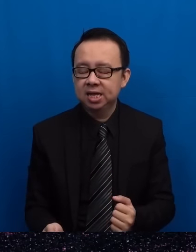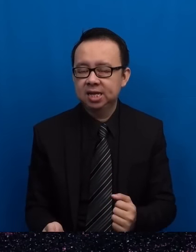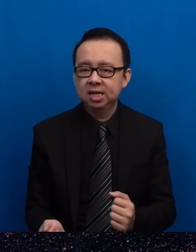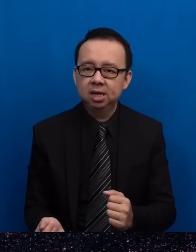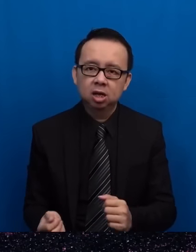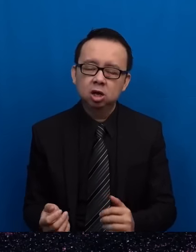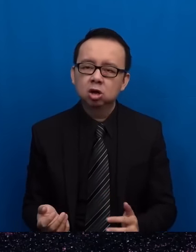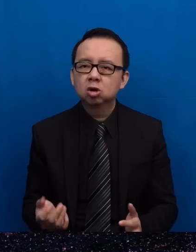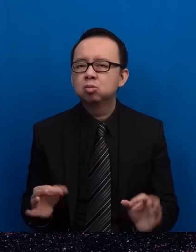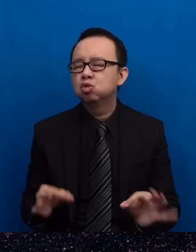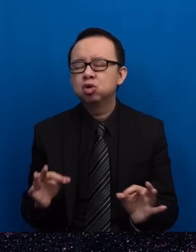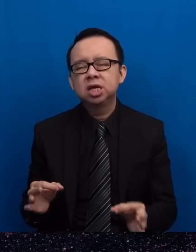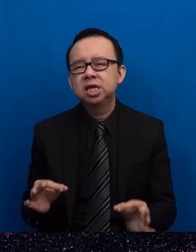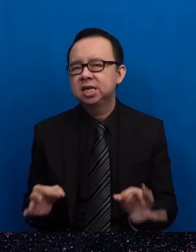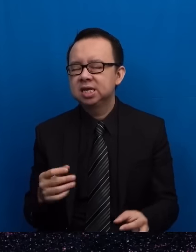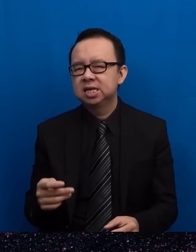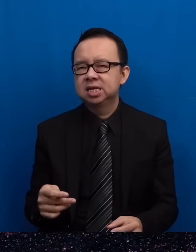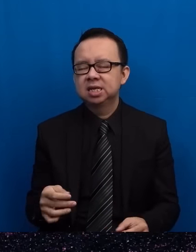abaikan.